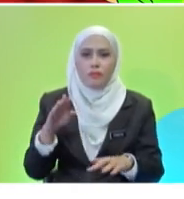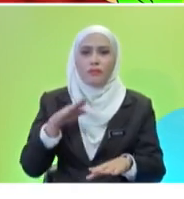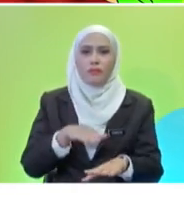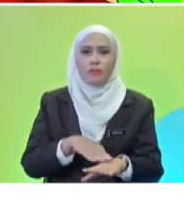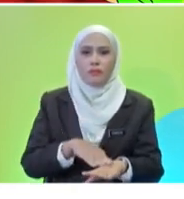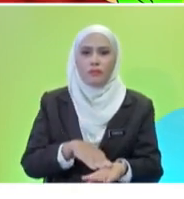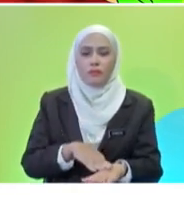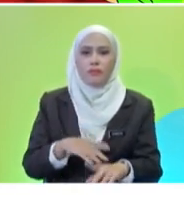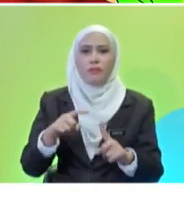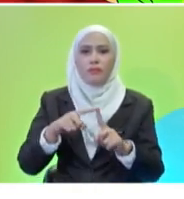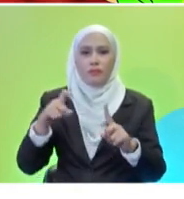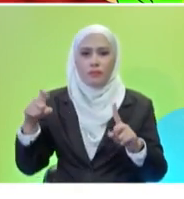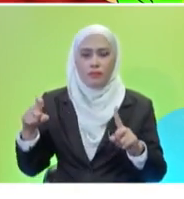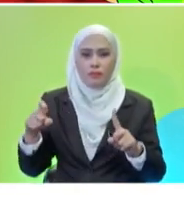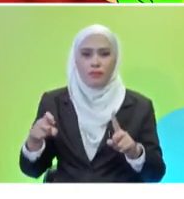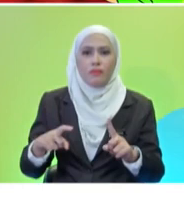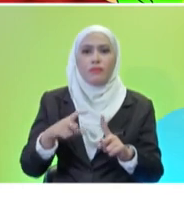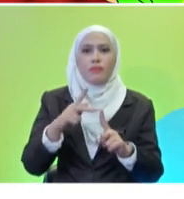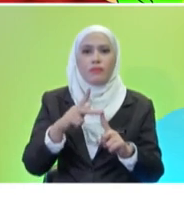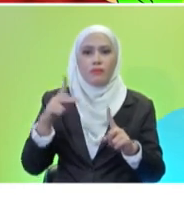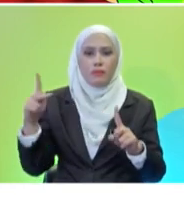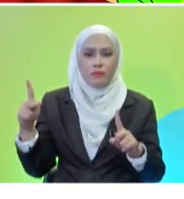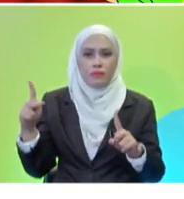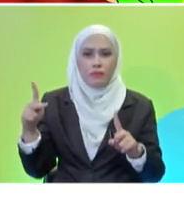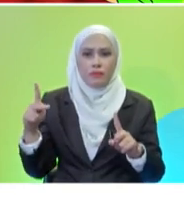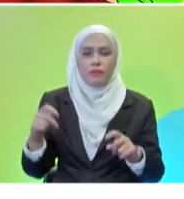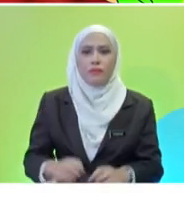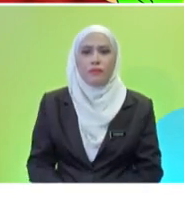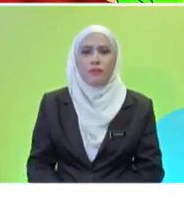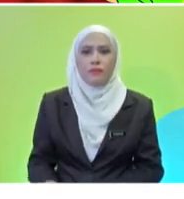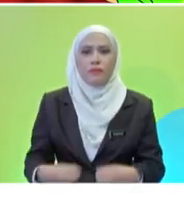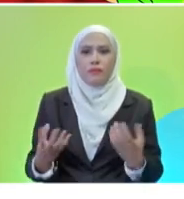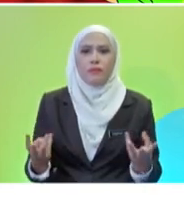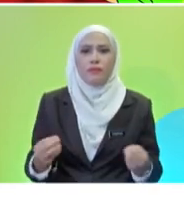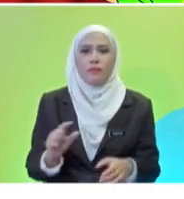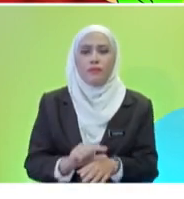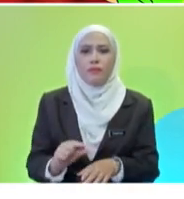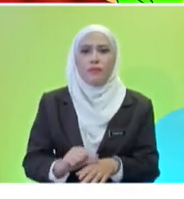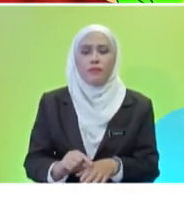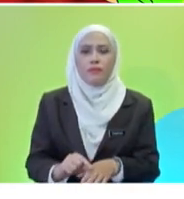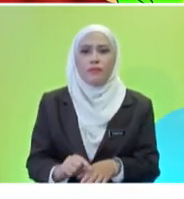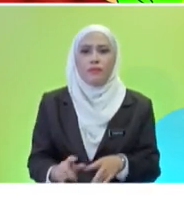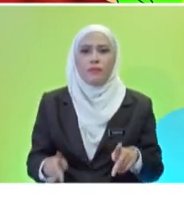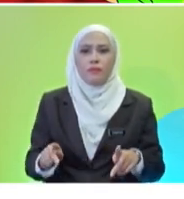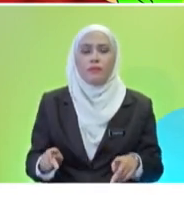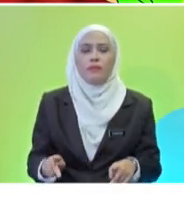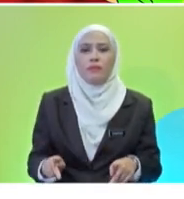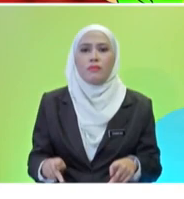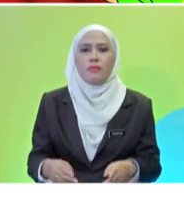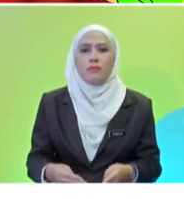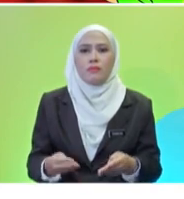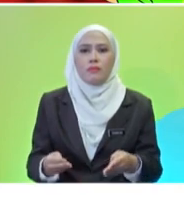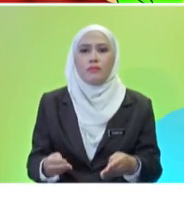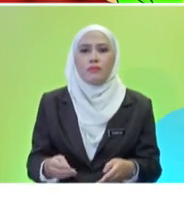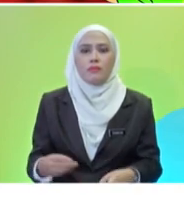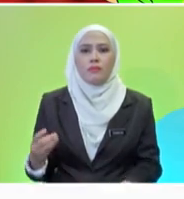Padang dari daripada Bagaimanakah Nak gunakannya Kalau begitu mari kita tanya